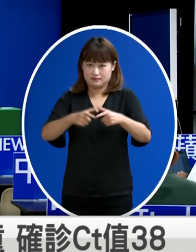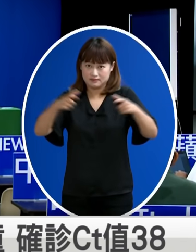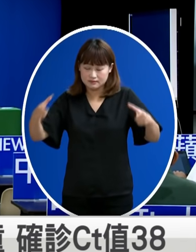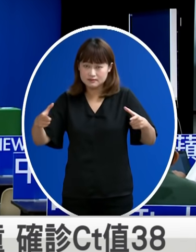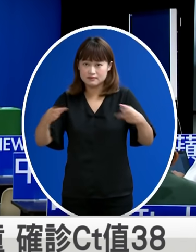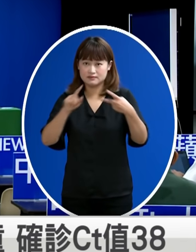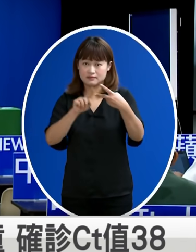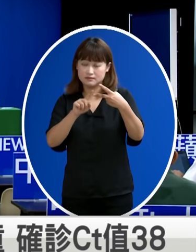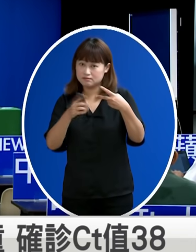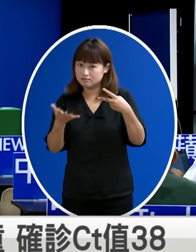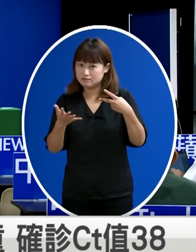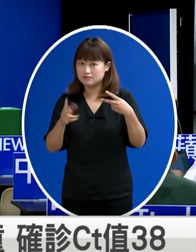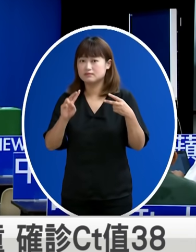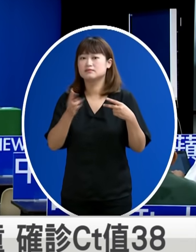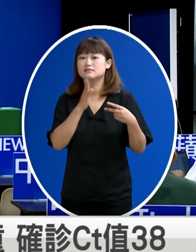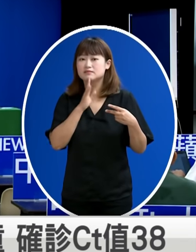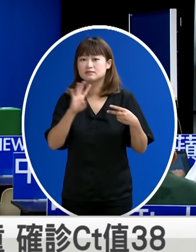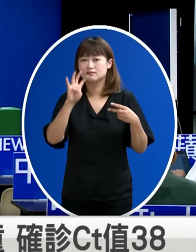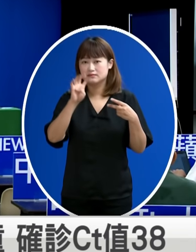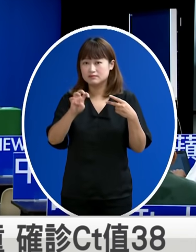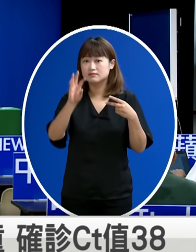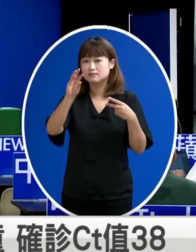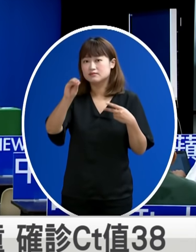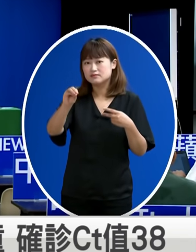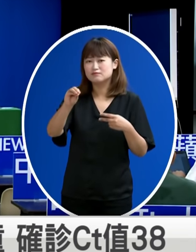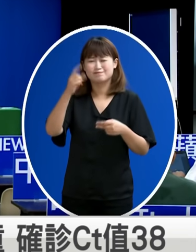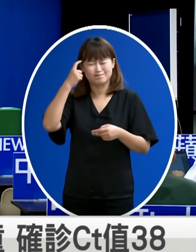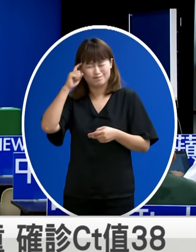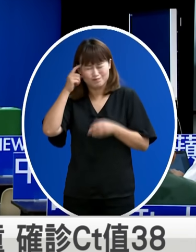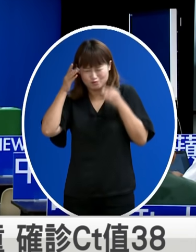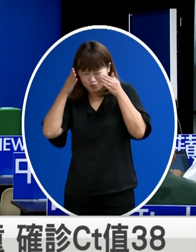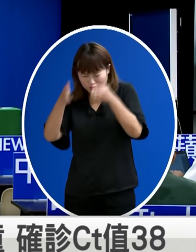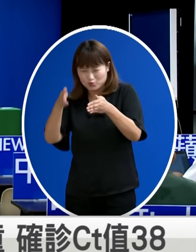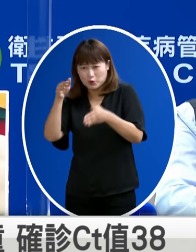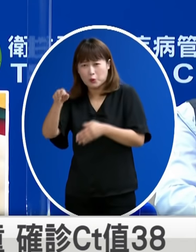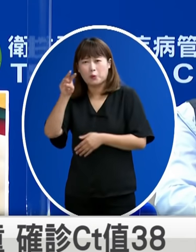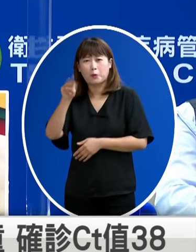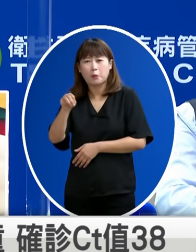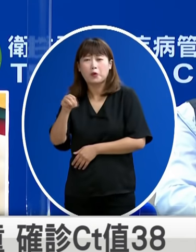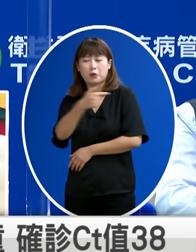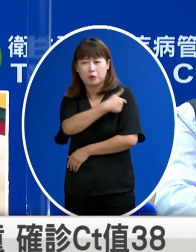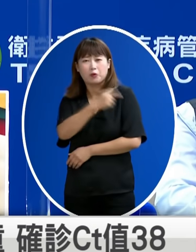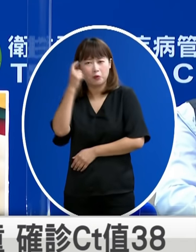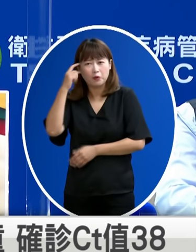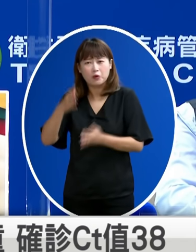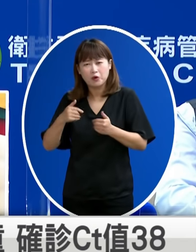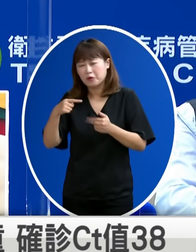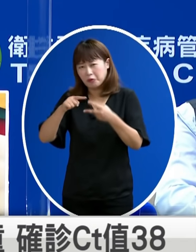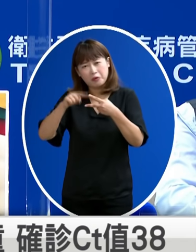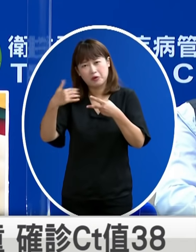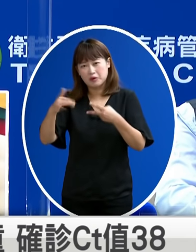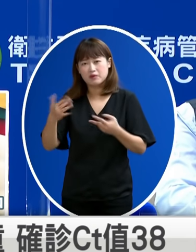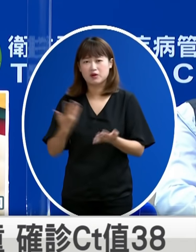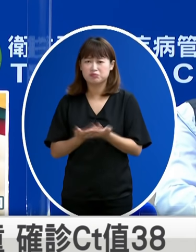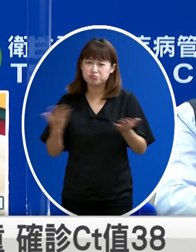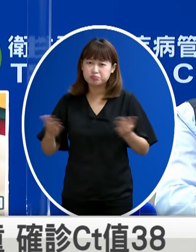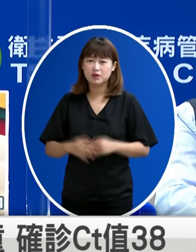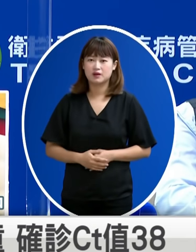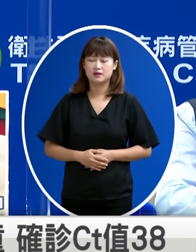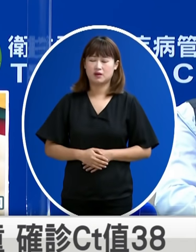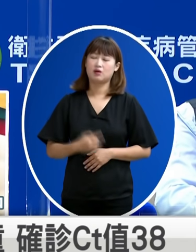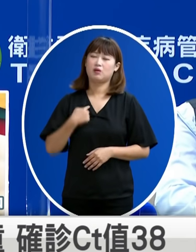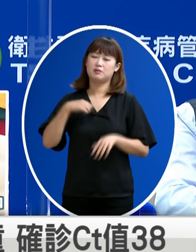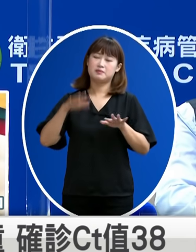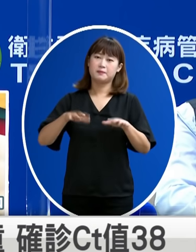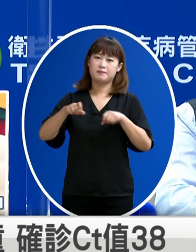说有40万的莫粉他们还没打过第一剂是有机会的？ 这一批我们在目前还是规划给已经到期的